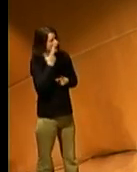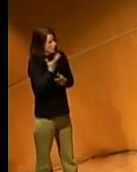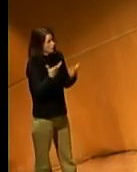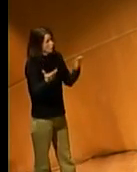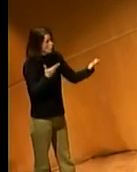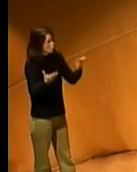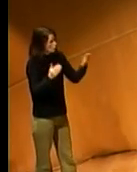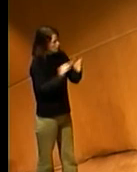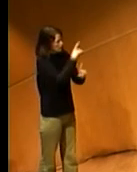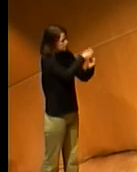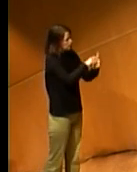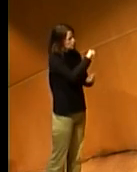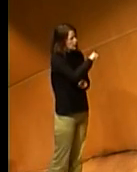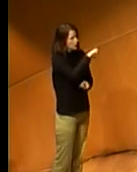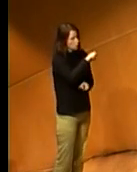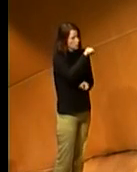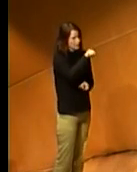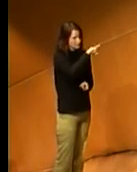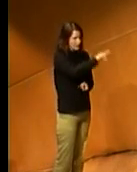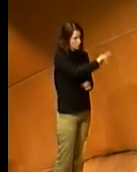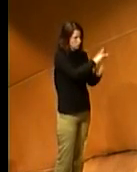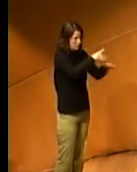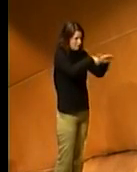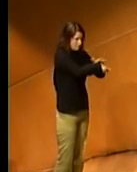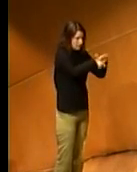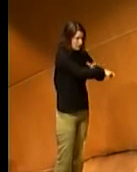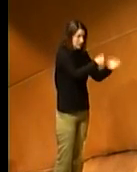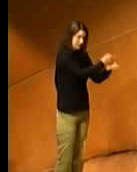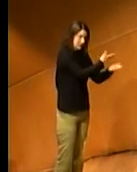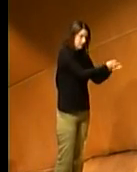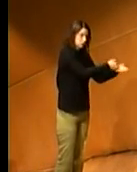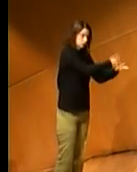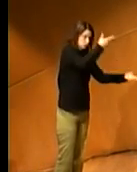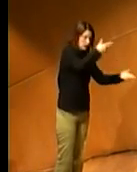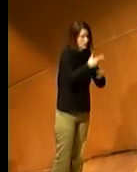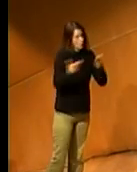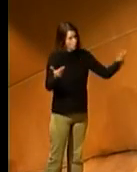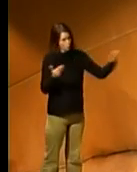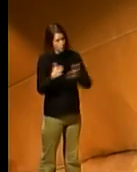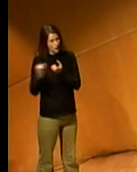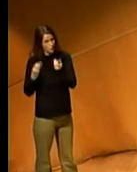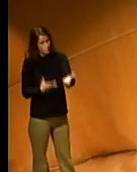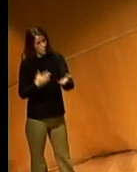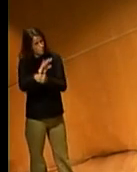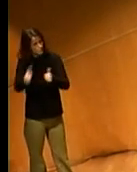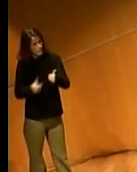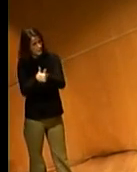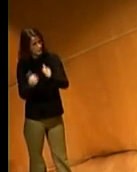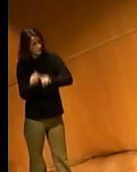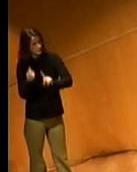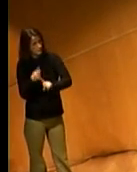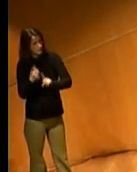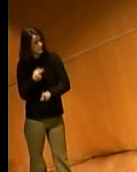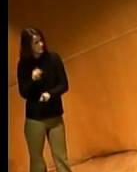ordinaire plutôt que de créer des établissements spécialisés. Et ça, les gens ne savent pas. Mais ça, je peux vous le démontrer. Ça coûte beaucoup plus cher le milieu